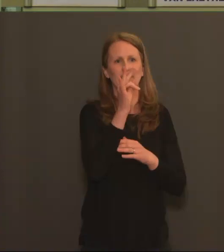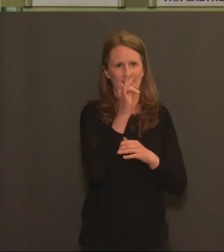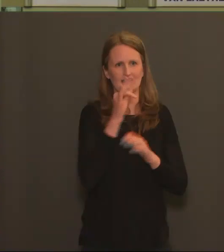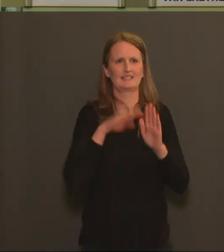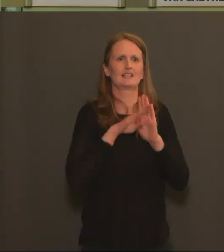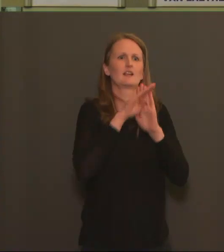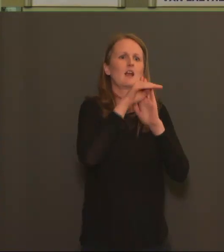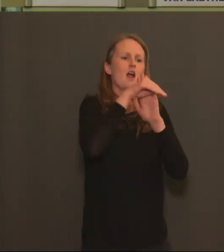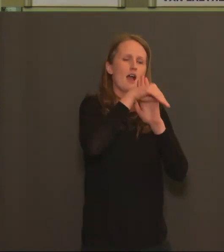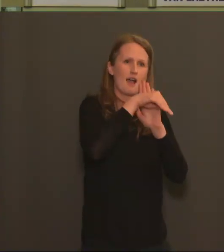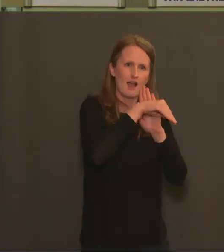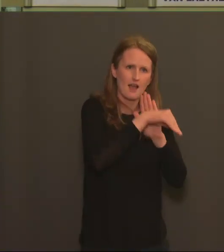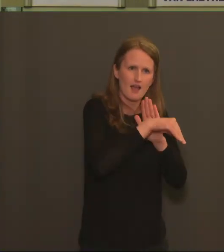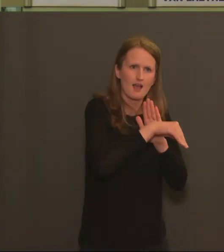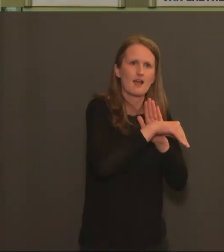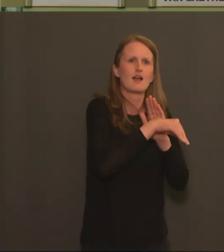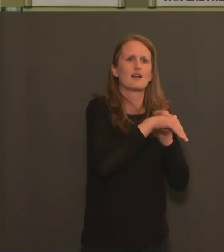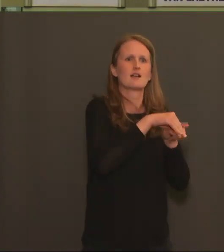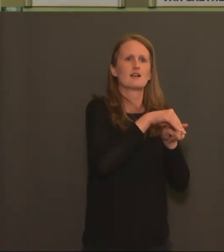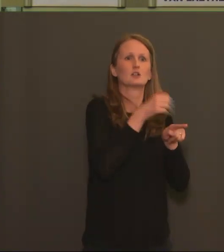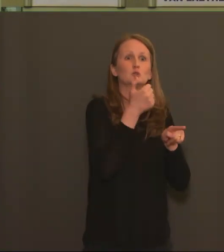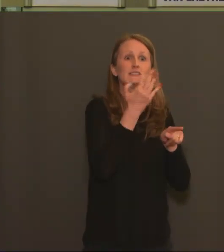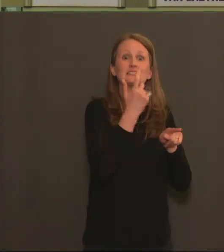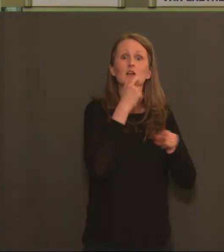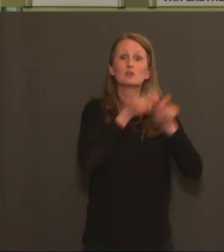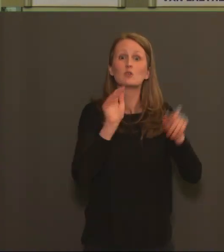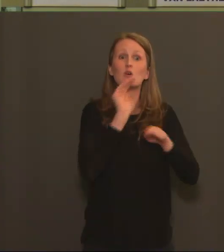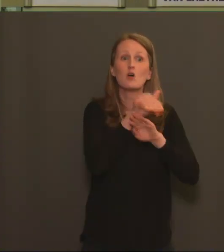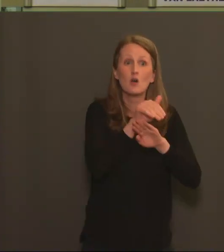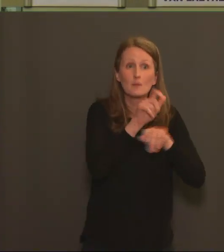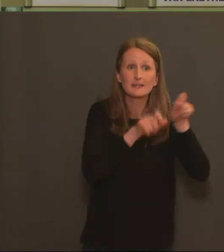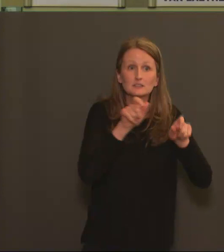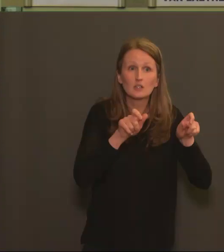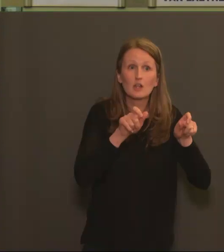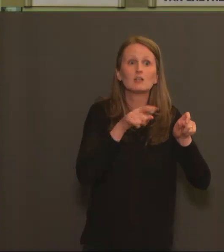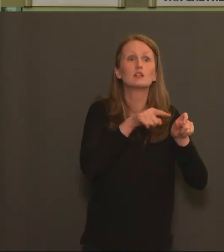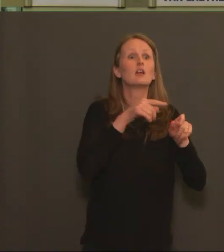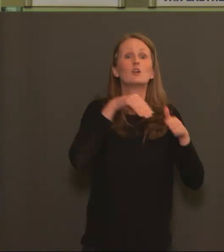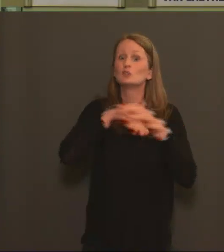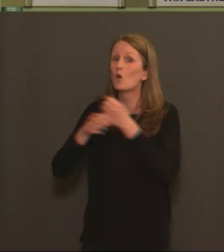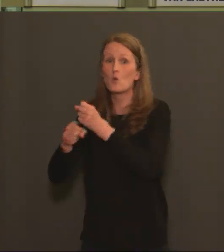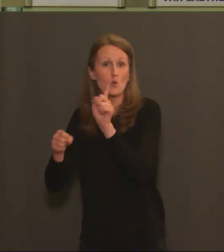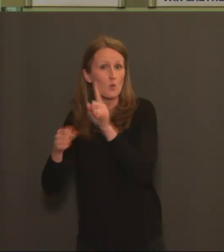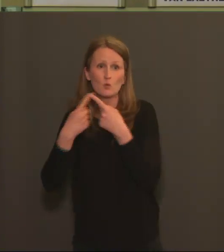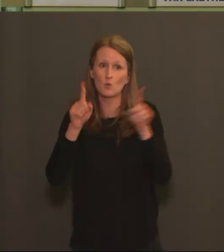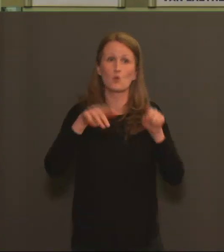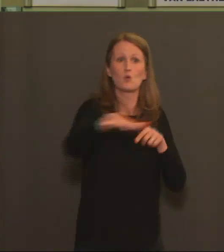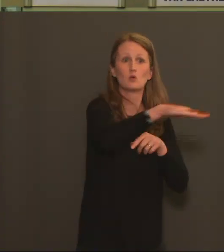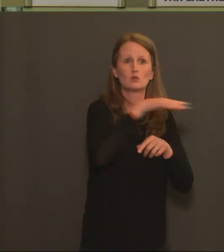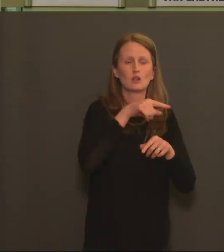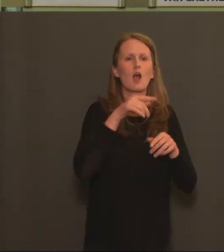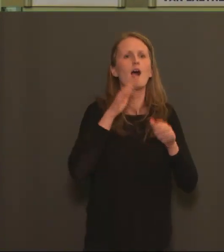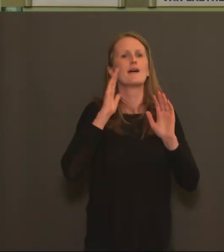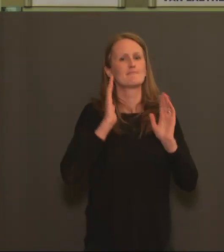âgées de 65 ans et plus en dehors des maisons de repos et de soins a dépassé celle des résidents de ces maisons de